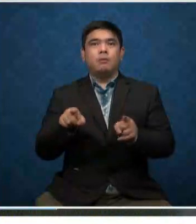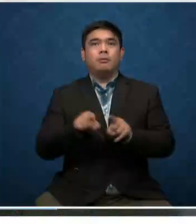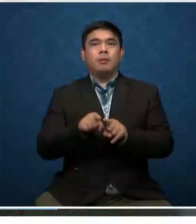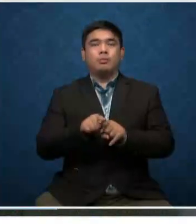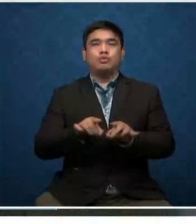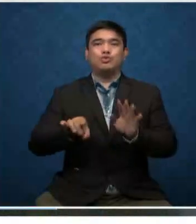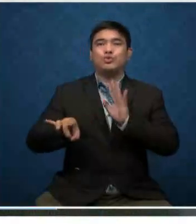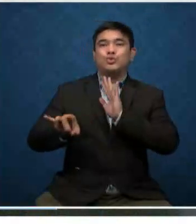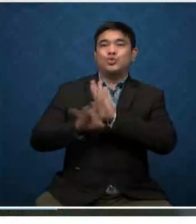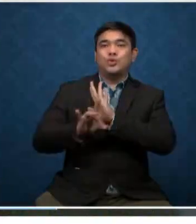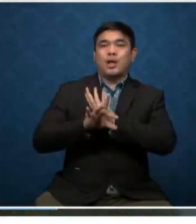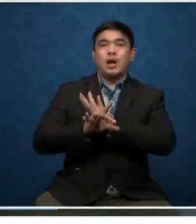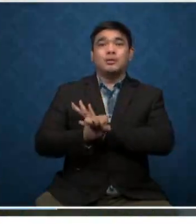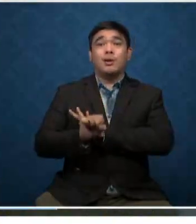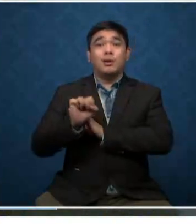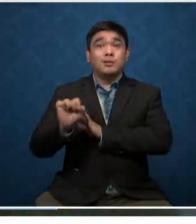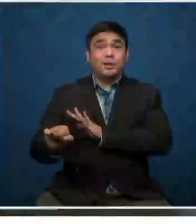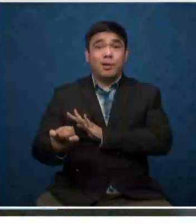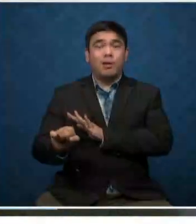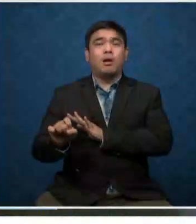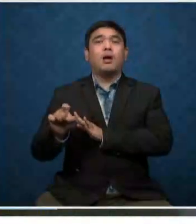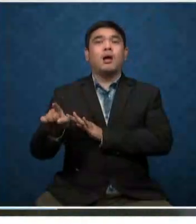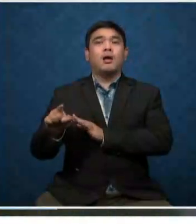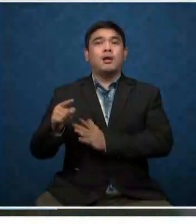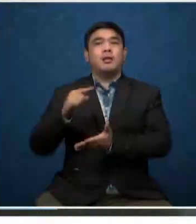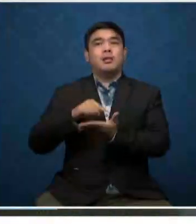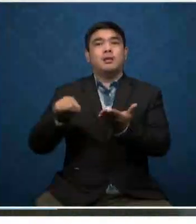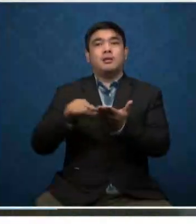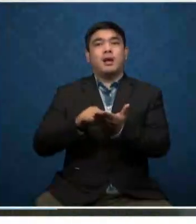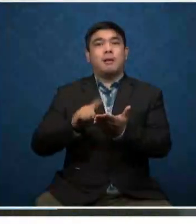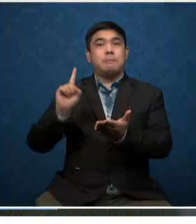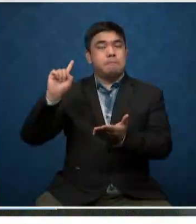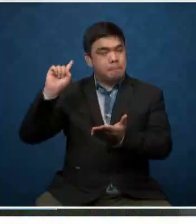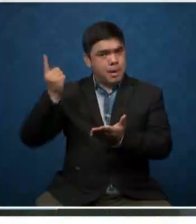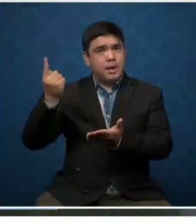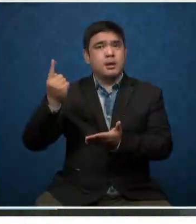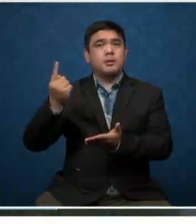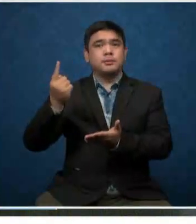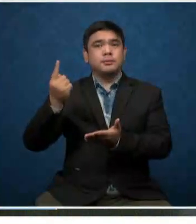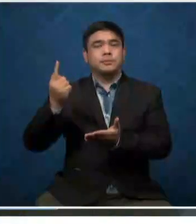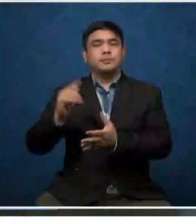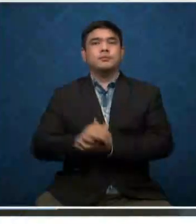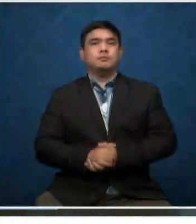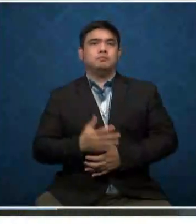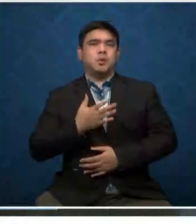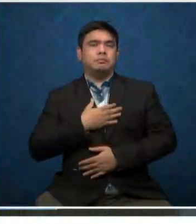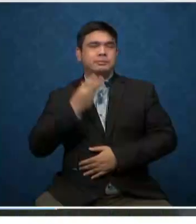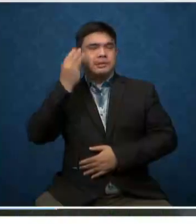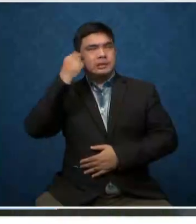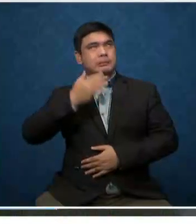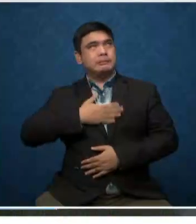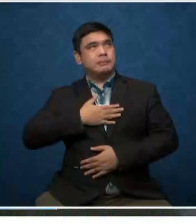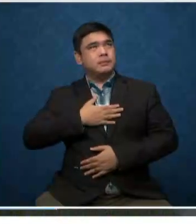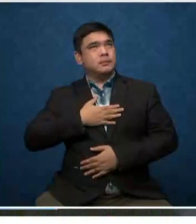ของสสที่จะนำไปสู่การเลือกตั้งใหญ่ทั่วไปนะครับเพราะฉะนั้นผมก็คิดเอาเองว่า